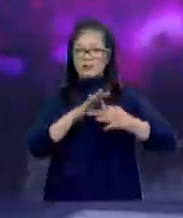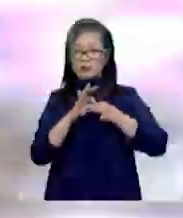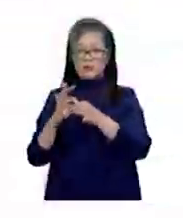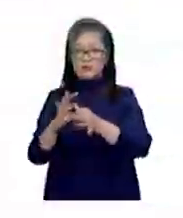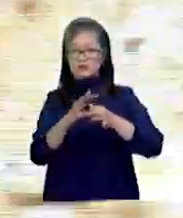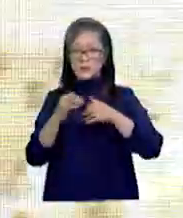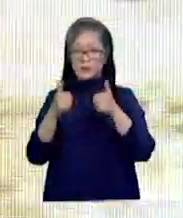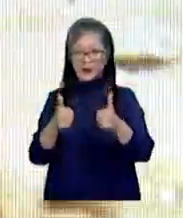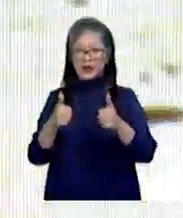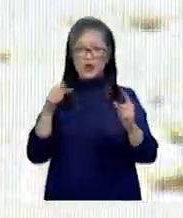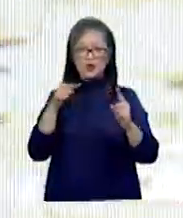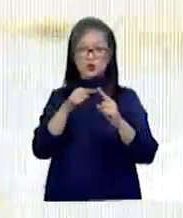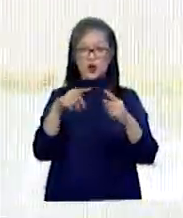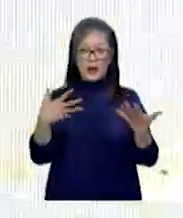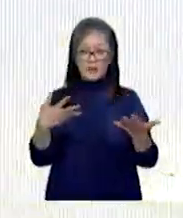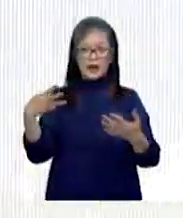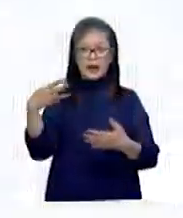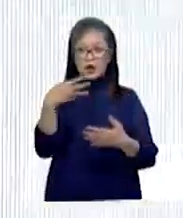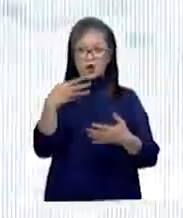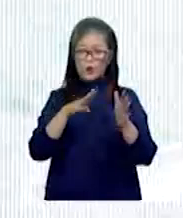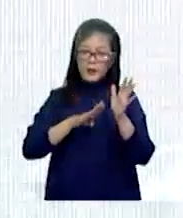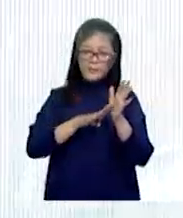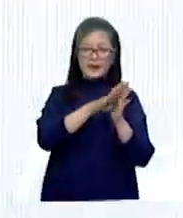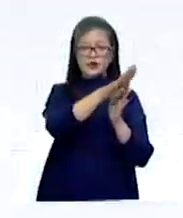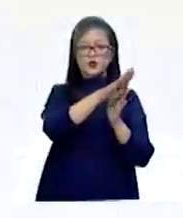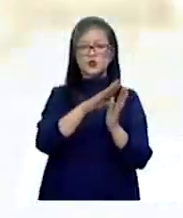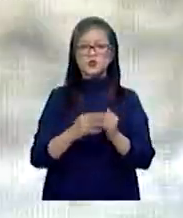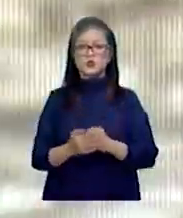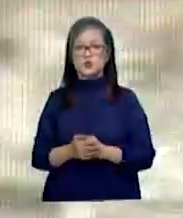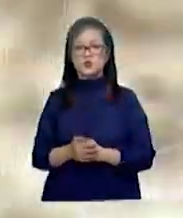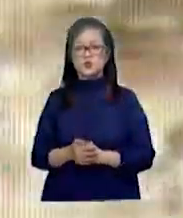memulihkan kembali perekonomian pada masa pandemi COVID-19.